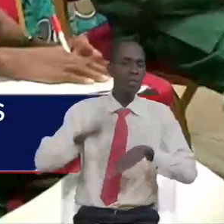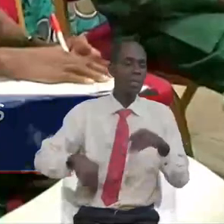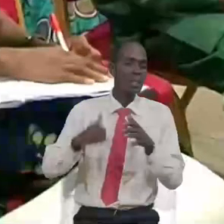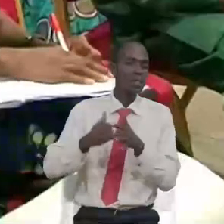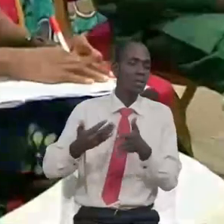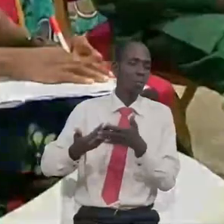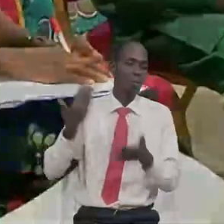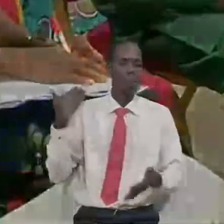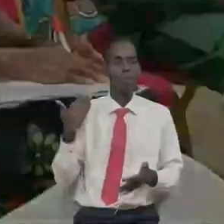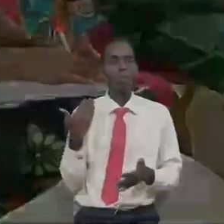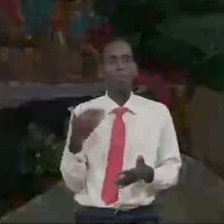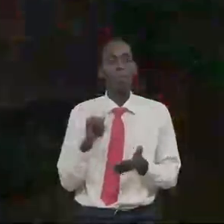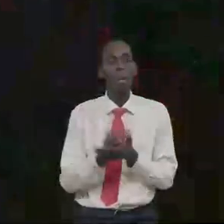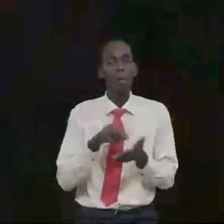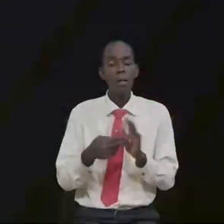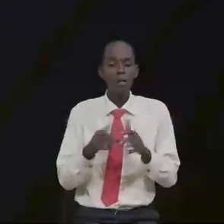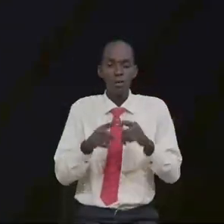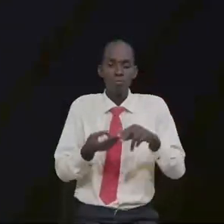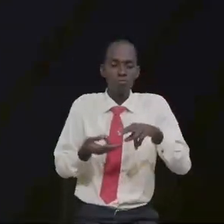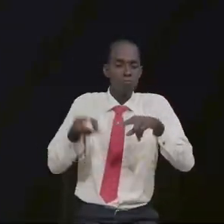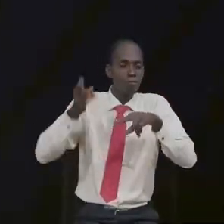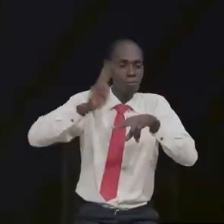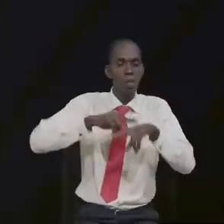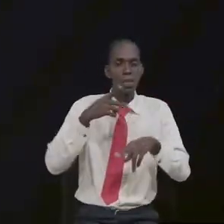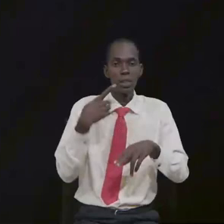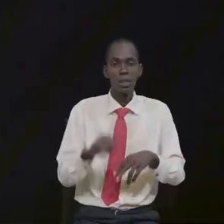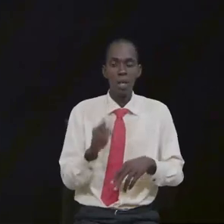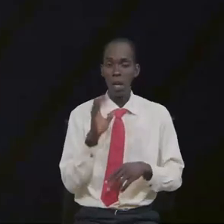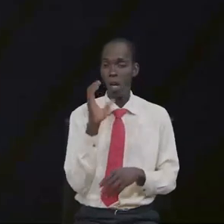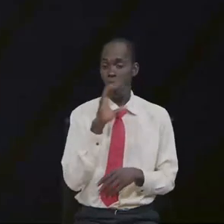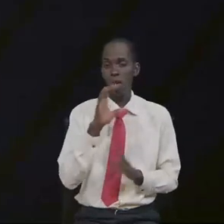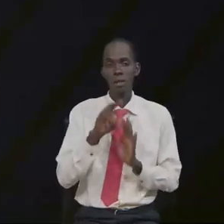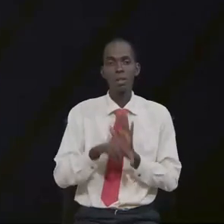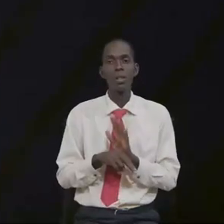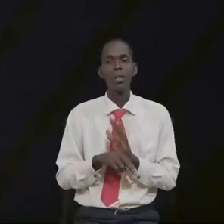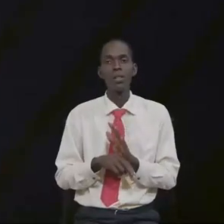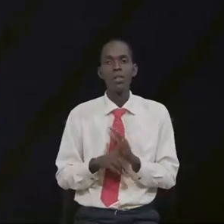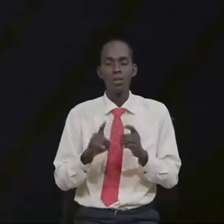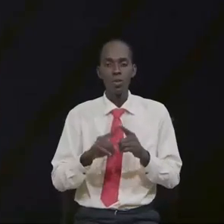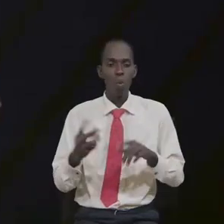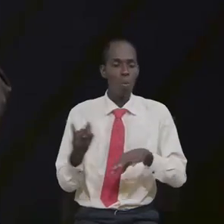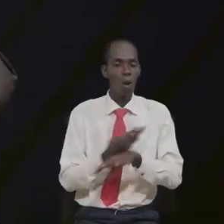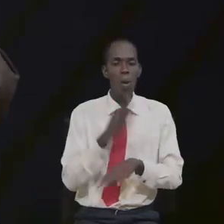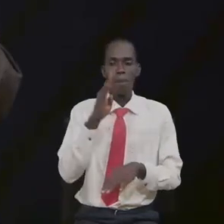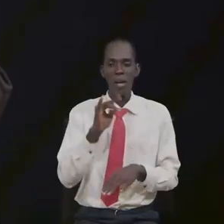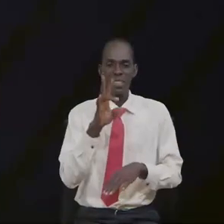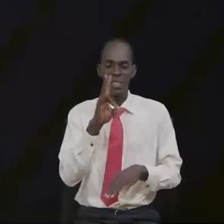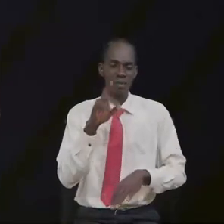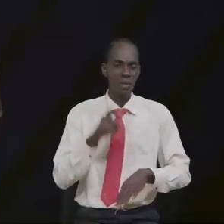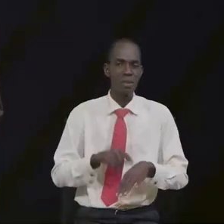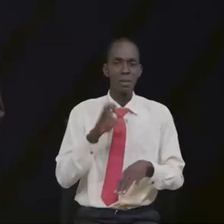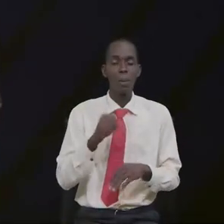C'est-à-dire qu'ils doivent augmenter la température, multiplier cela par 7,